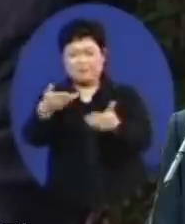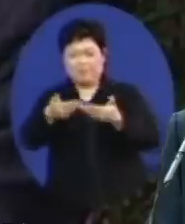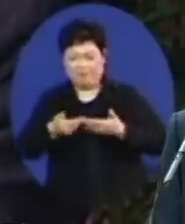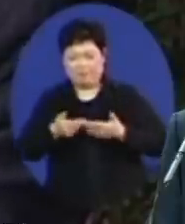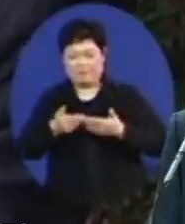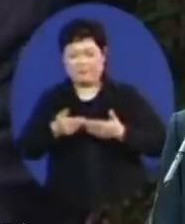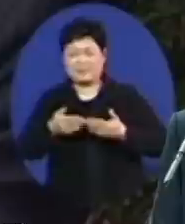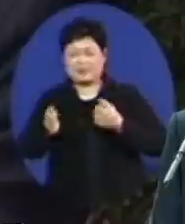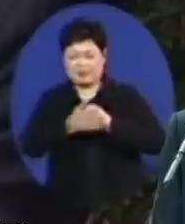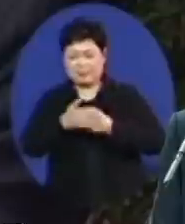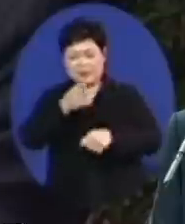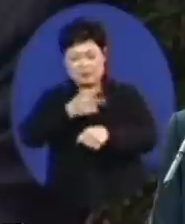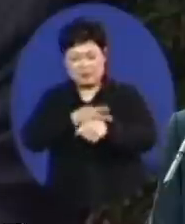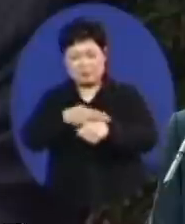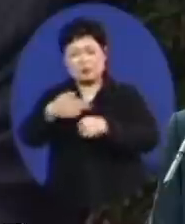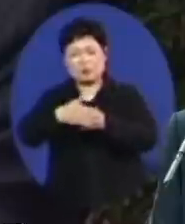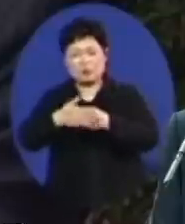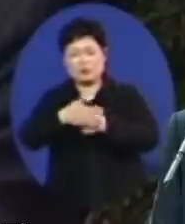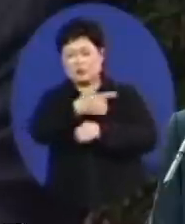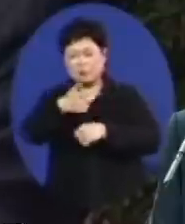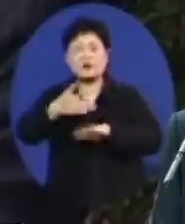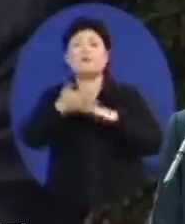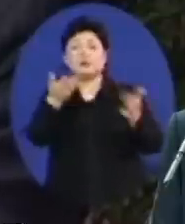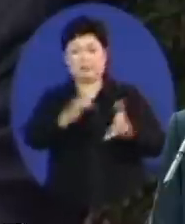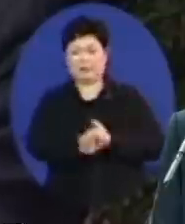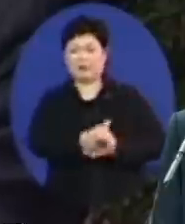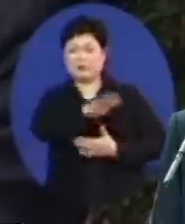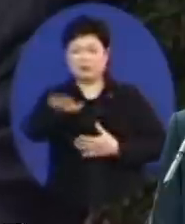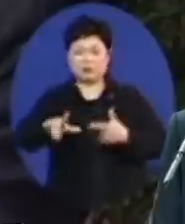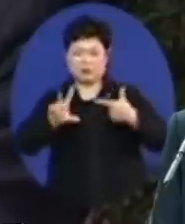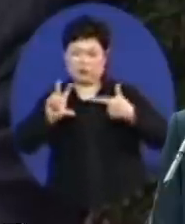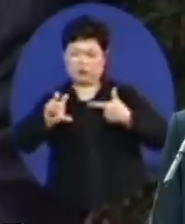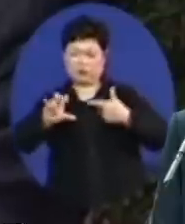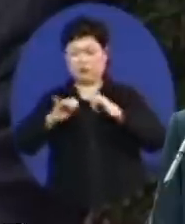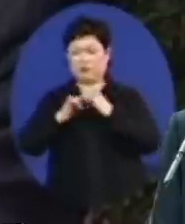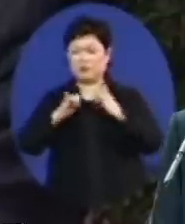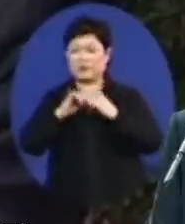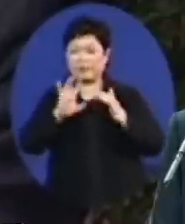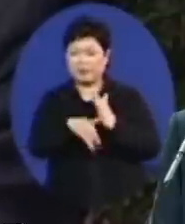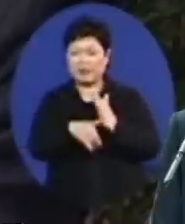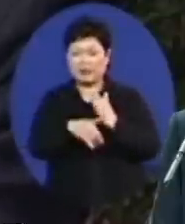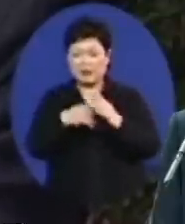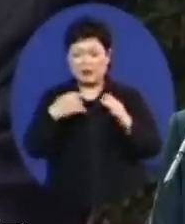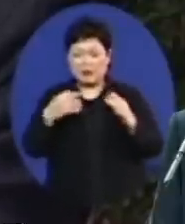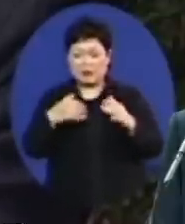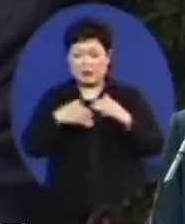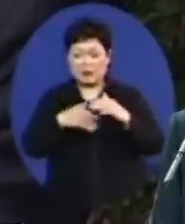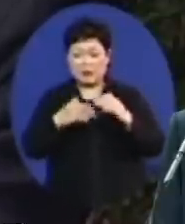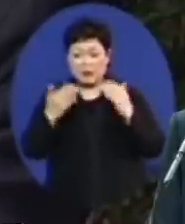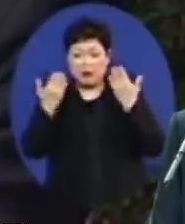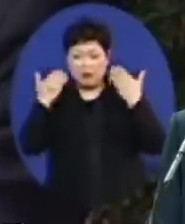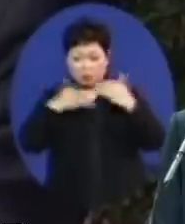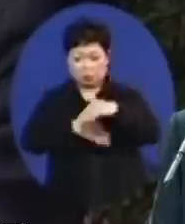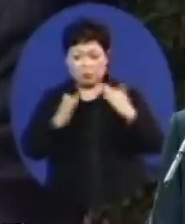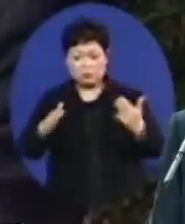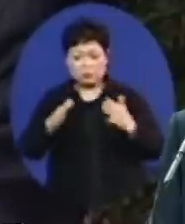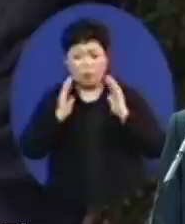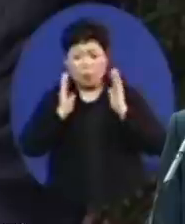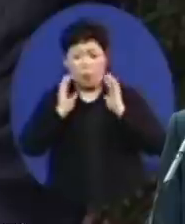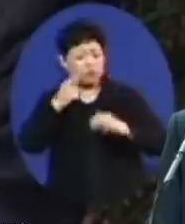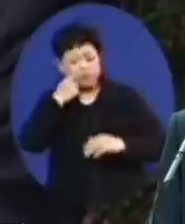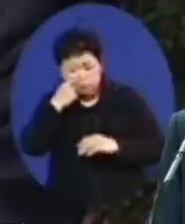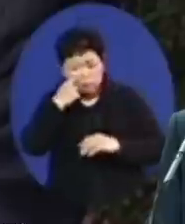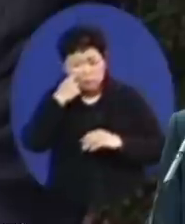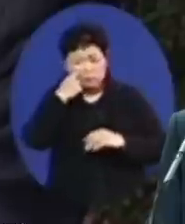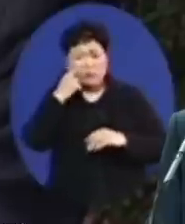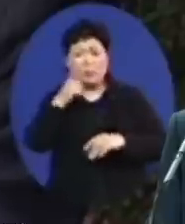도움이 얼마나 감사하고 고마운지 몰라요. 우리는 6.25 사변에 교실에서 공부 못하고 산과 들에 끄직대기를